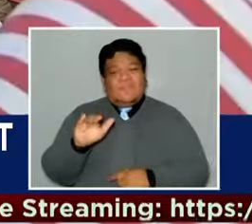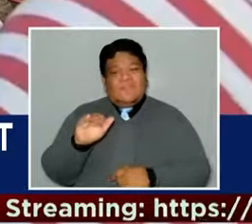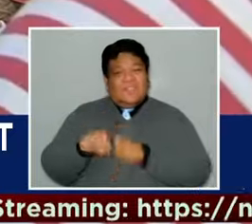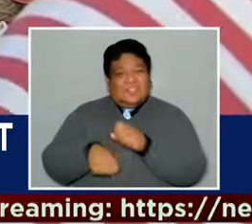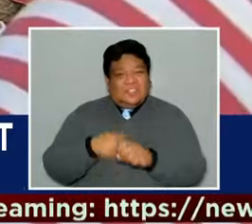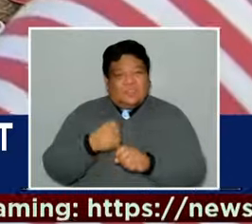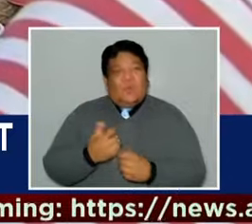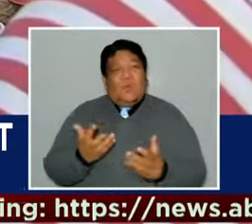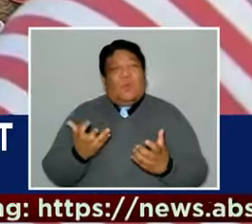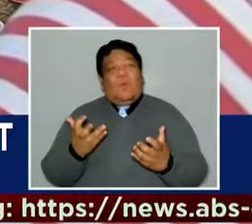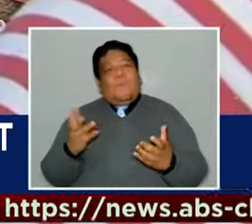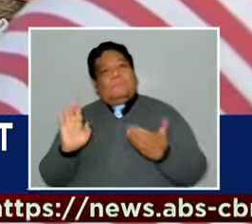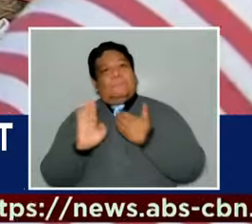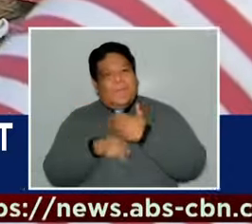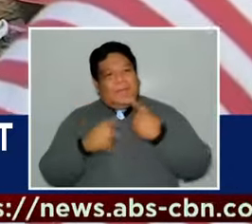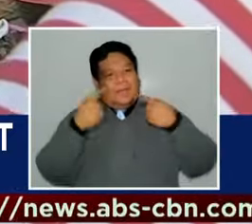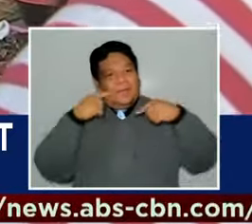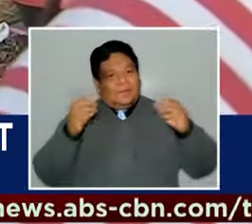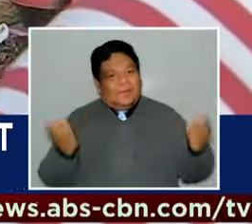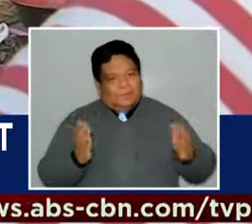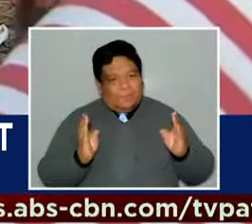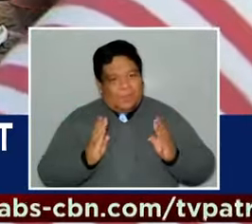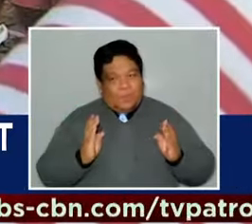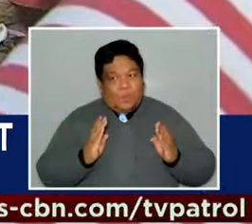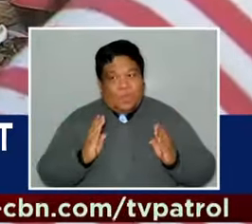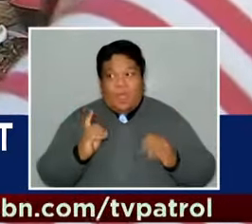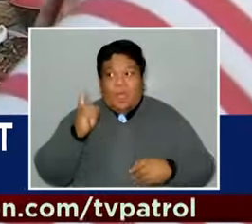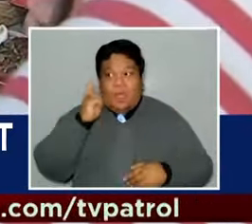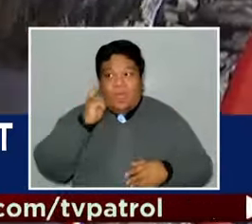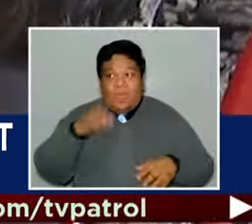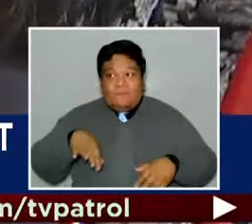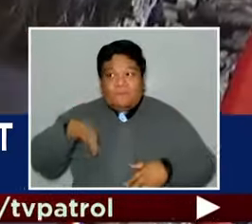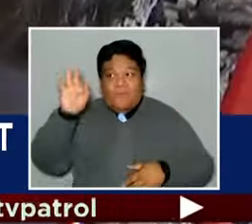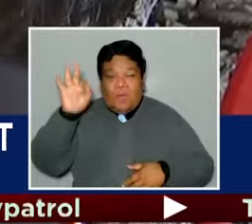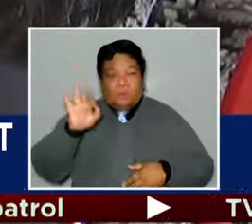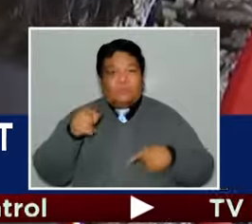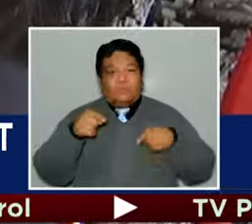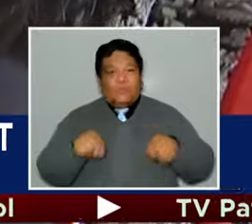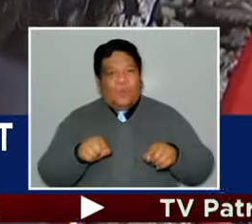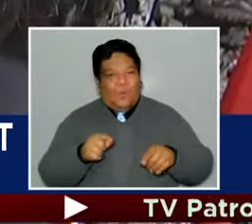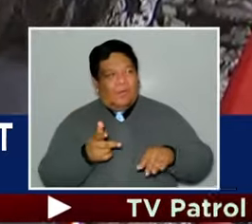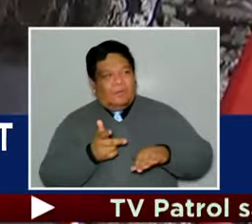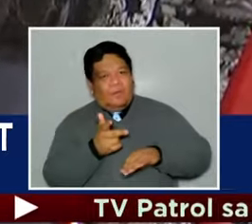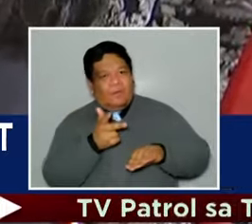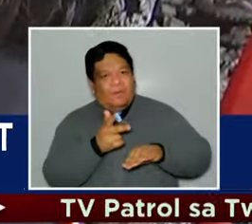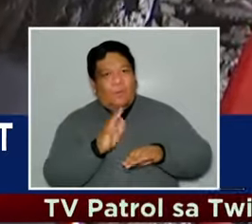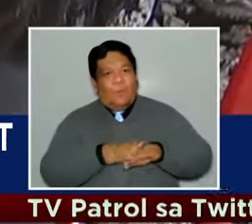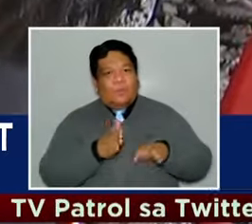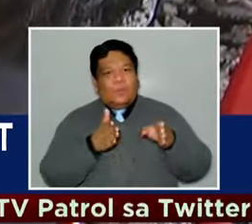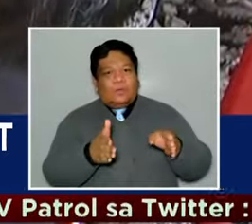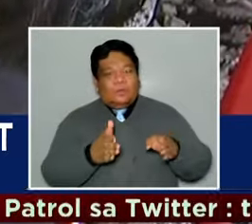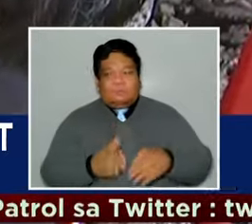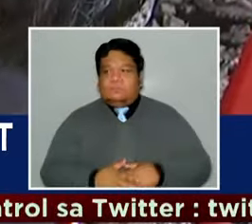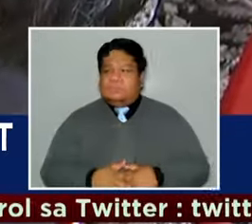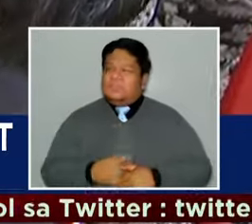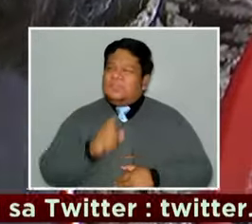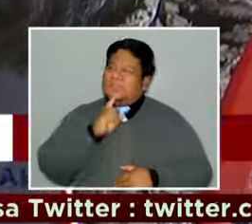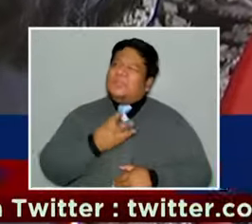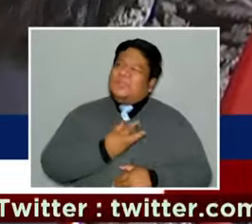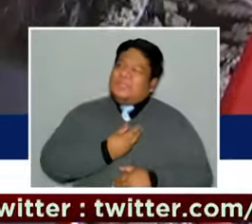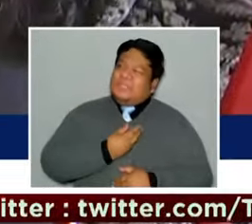Baguio at nalaman na lang ang outbreak habang paakyat na ng lungsod. May ka ba? Kasi katulad nun, bibili kami sana ng strawberry